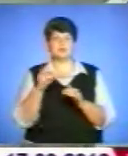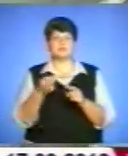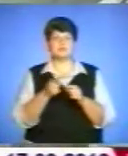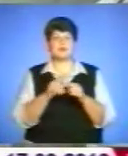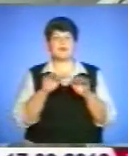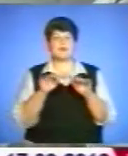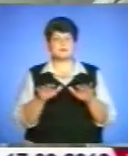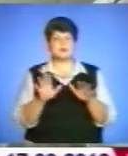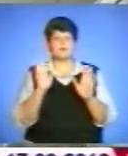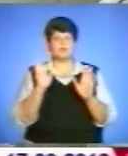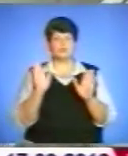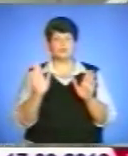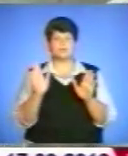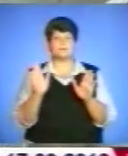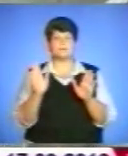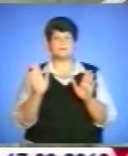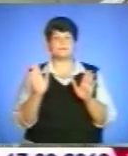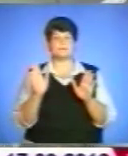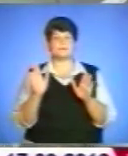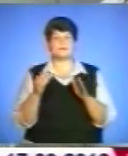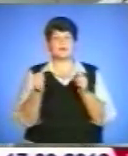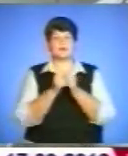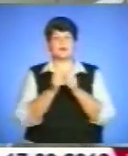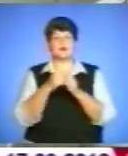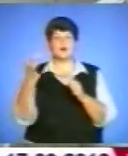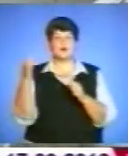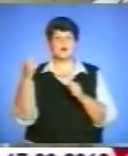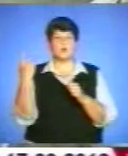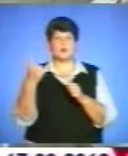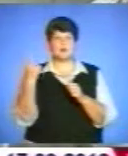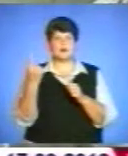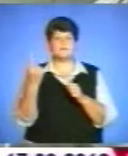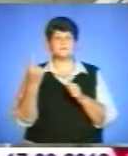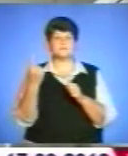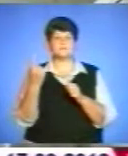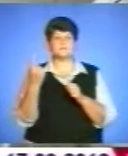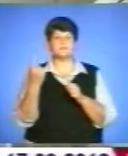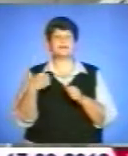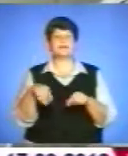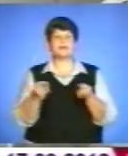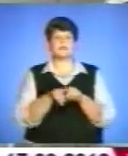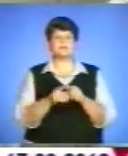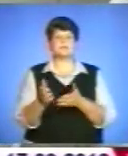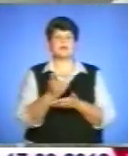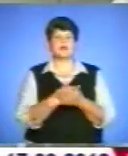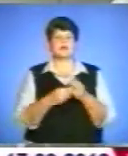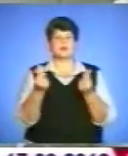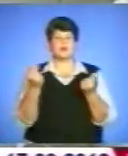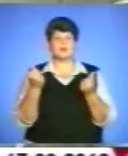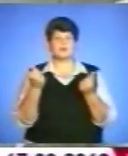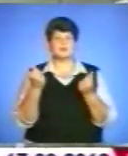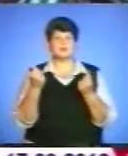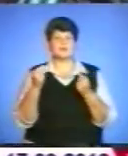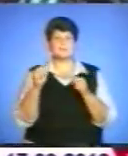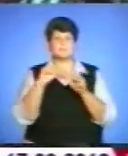Буде знаходитись над озером біля Єсейських полів. І також ми збираємо кошти на